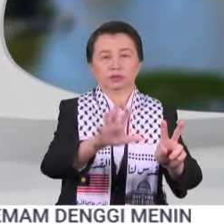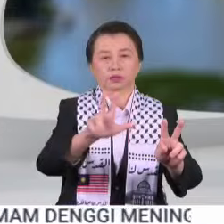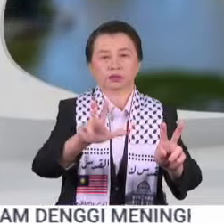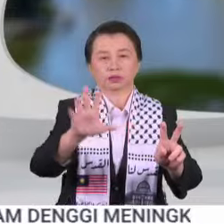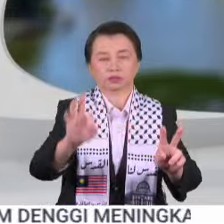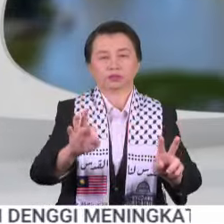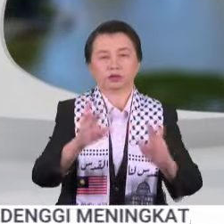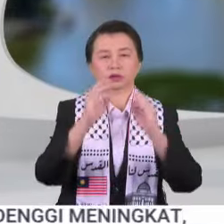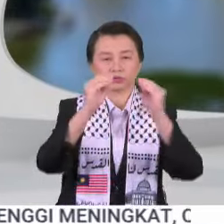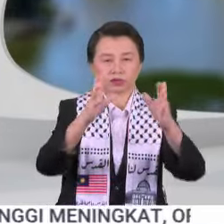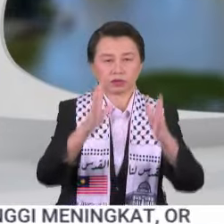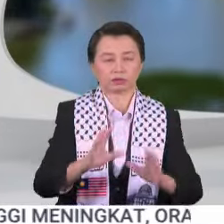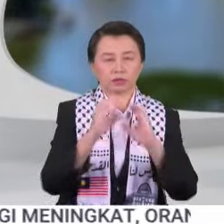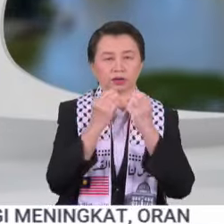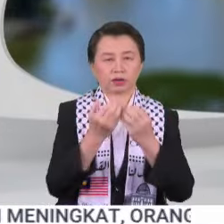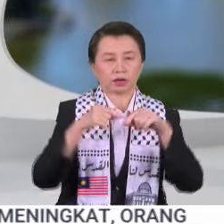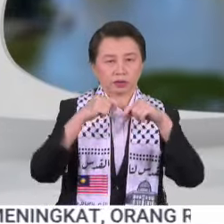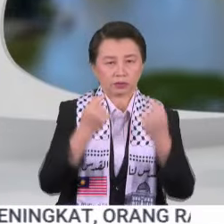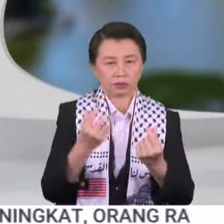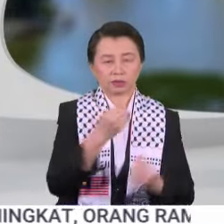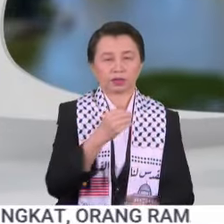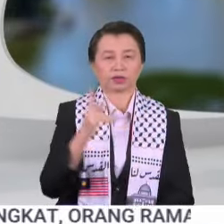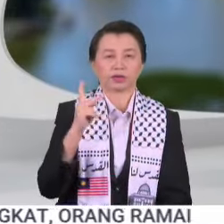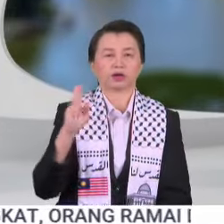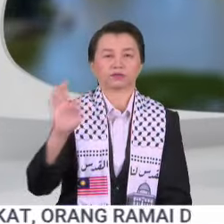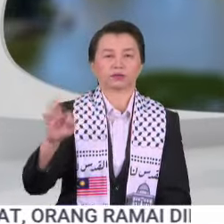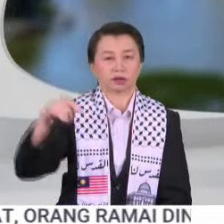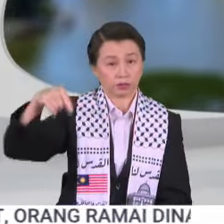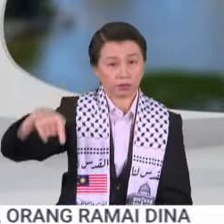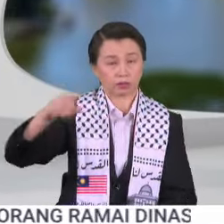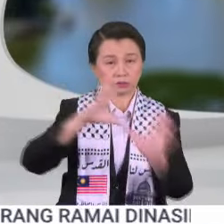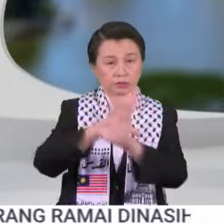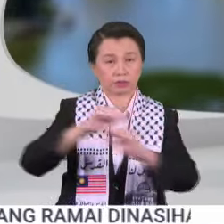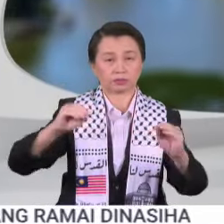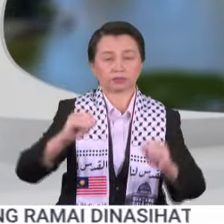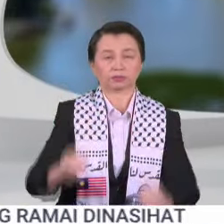2,579 guru kelas Al-Quran dan Fardu Ain Kafa di Sarawak.